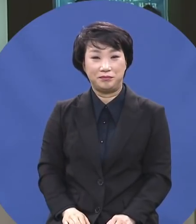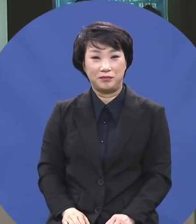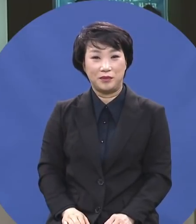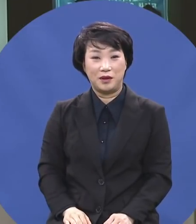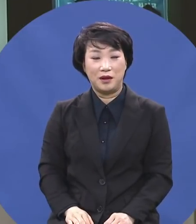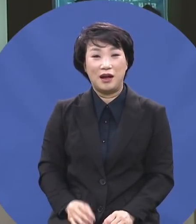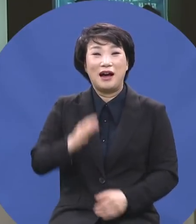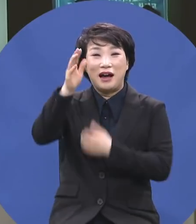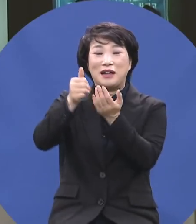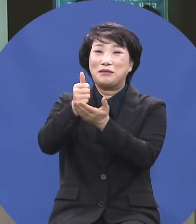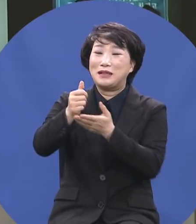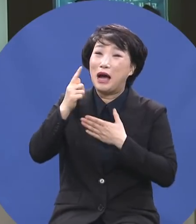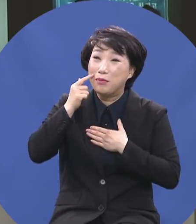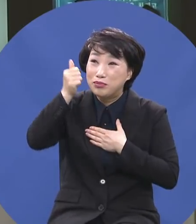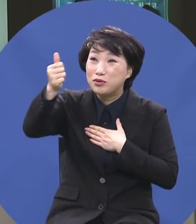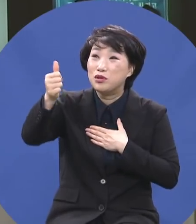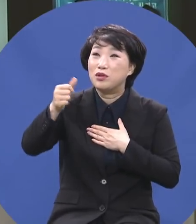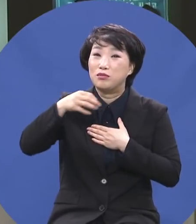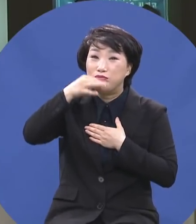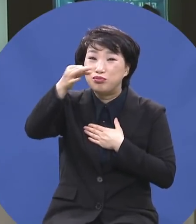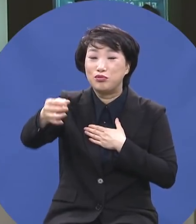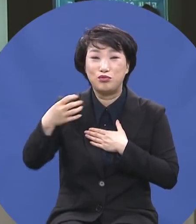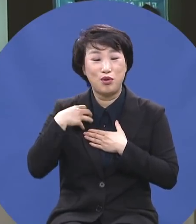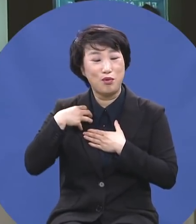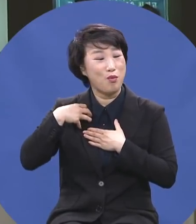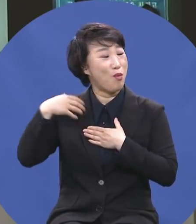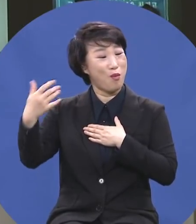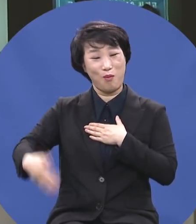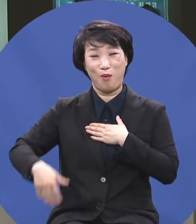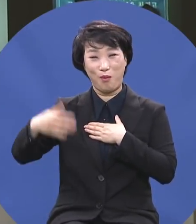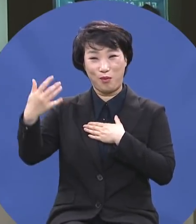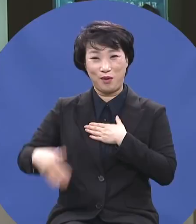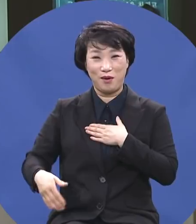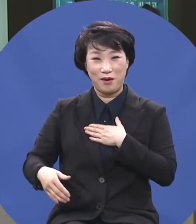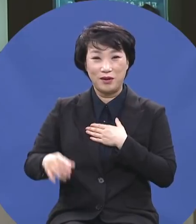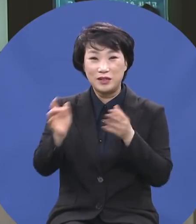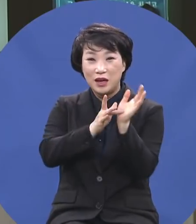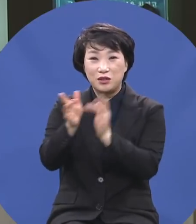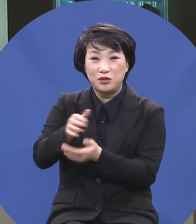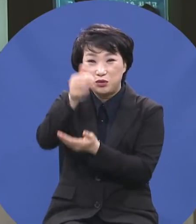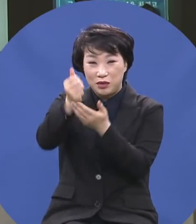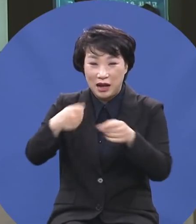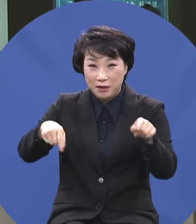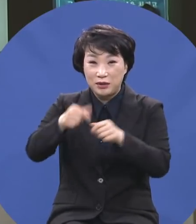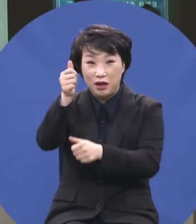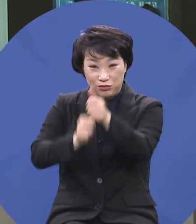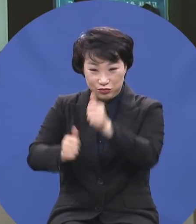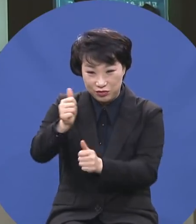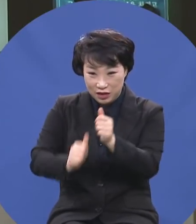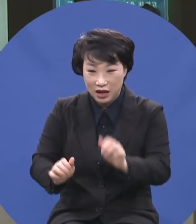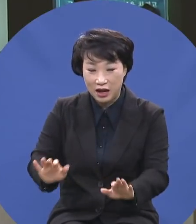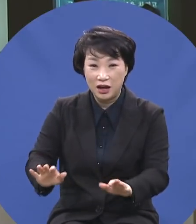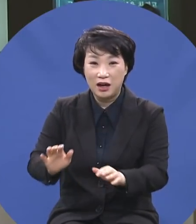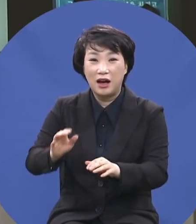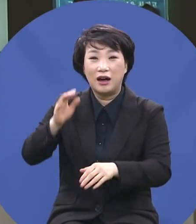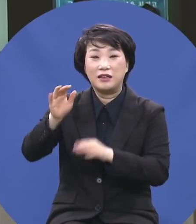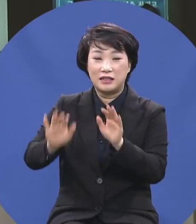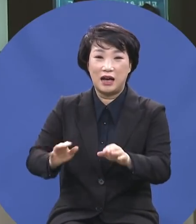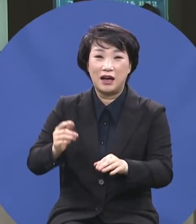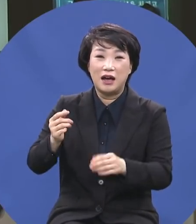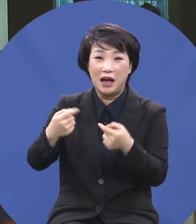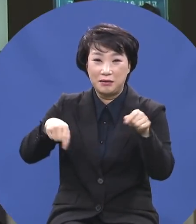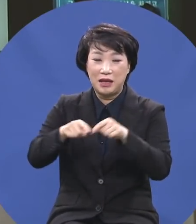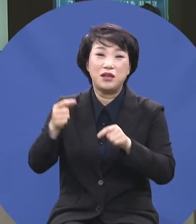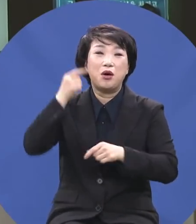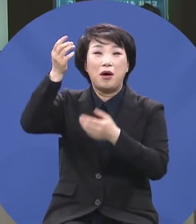그러니까 하나님을 아버지라 부르는 신분이 어마어마하잖아. 그리스도와 함께한 후사요, 그와 함께 영광을 받기